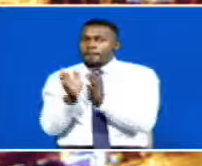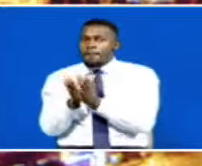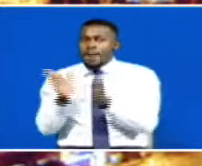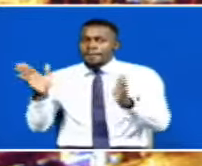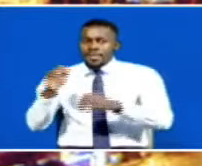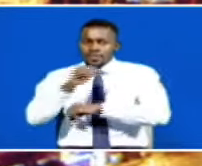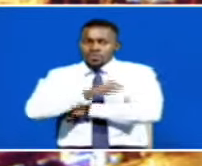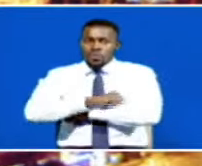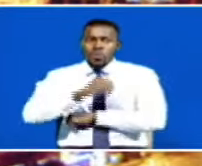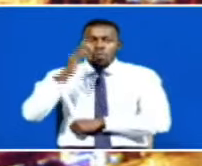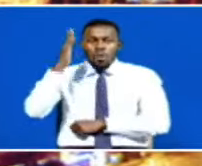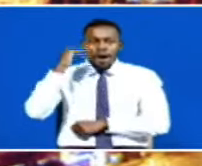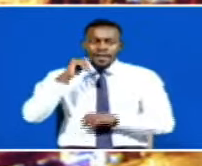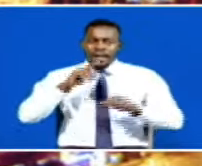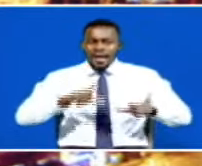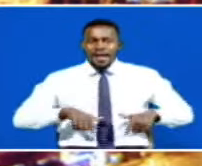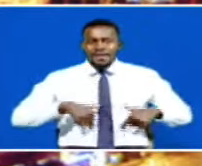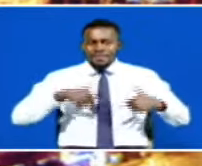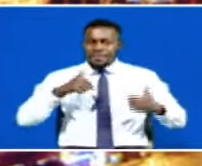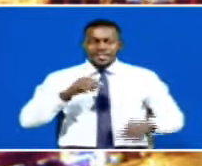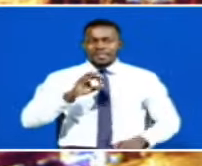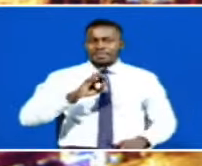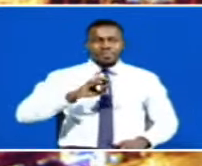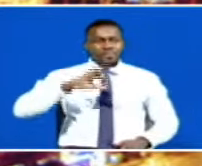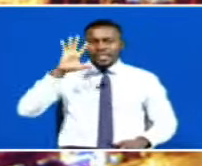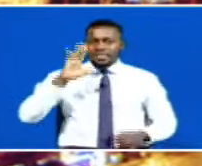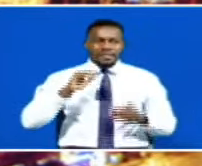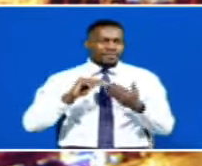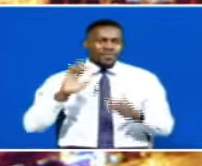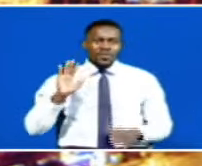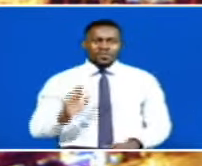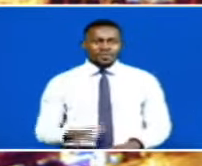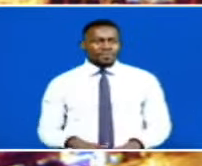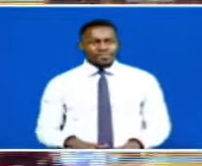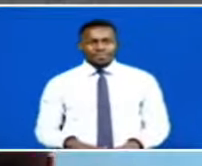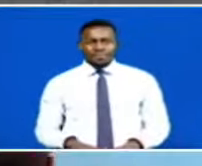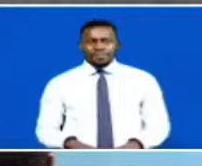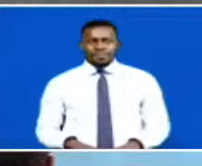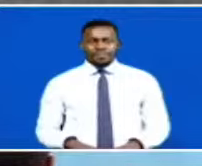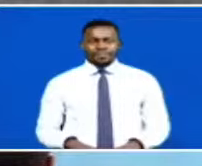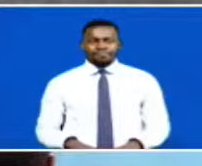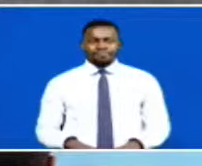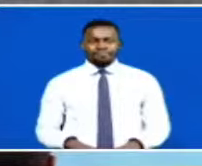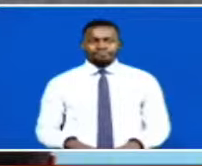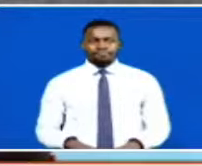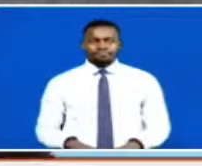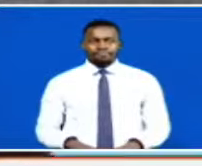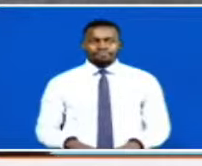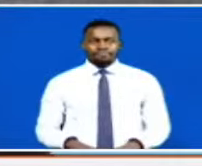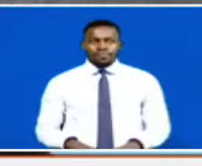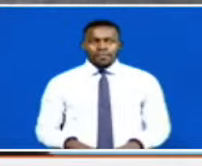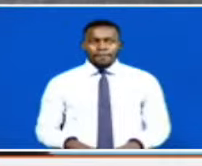gharama ya juu ya maisha. Husna Muhammad anaarifu zaidi. You are given